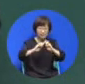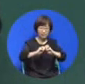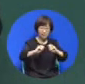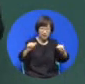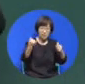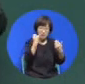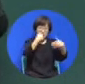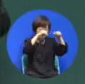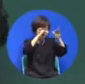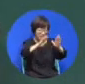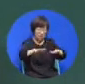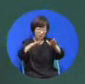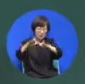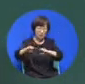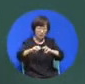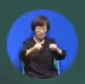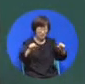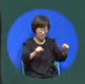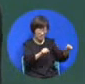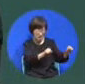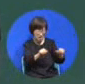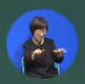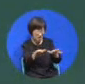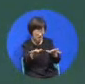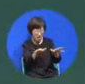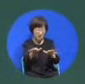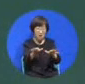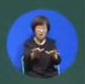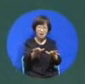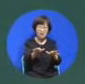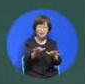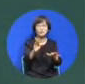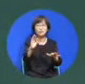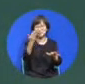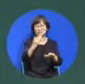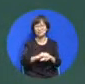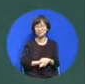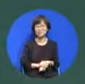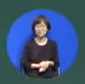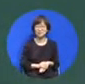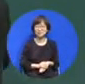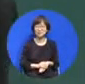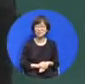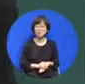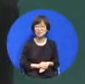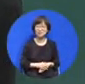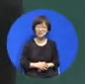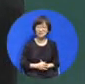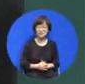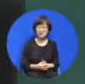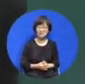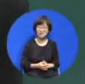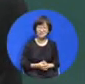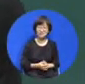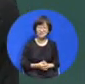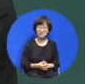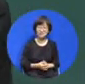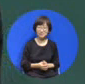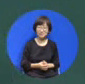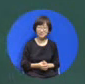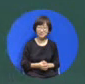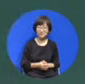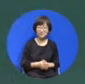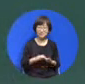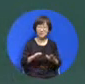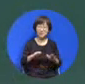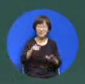바다와 육지가 진동하리라. If you can receive the word of God, what's going to happen? God will shake the heavens and the earth, the